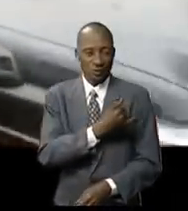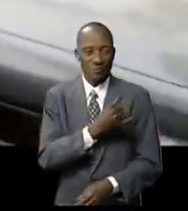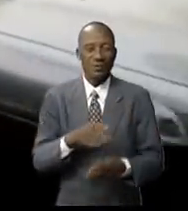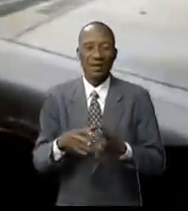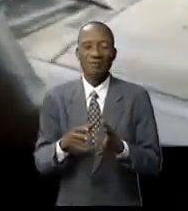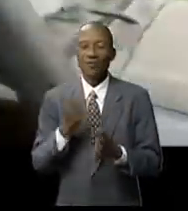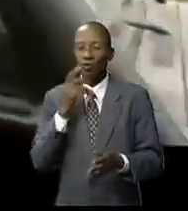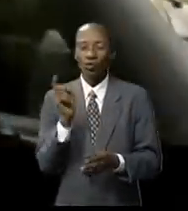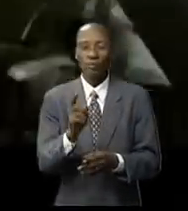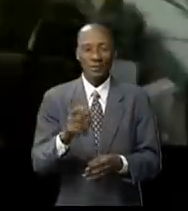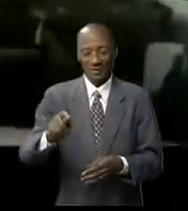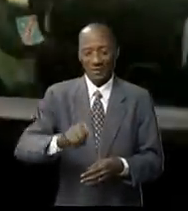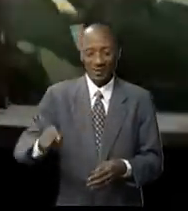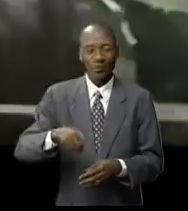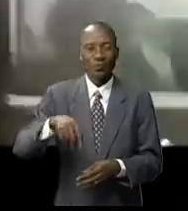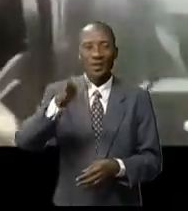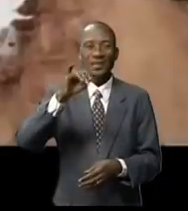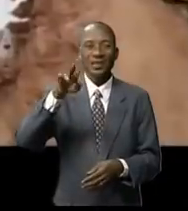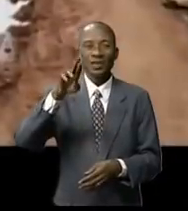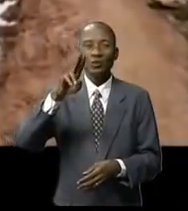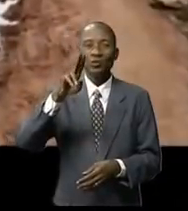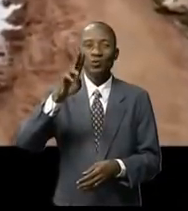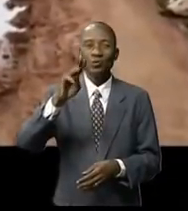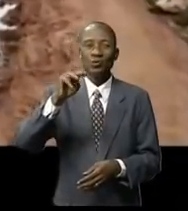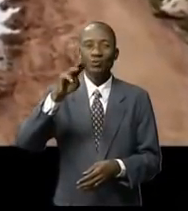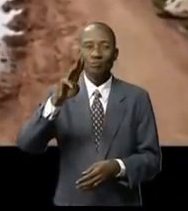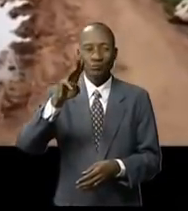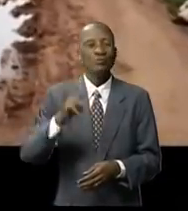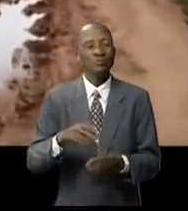Rumu, le colonel Siro Simba.